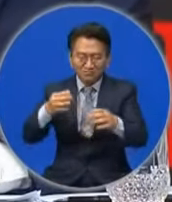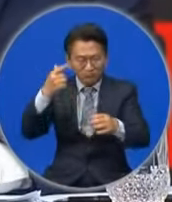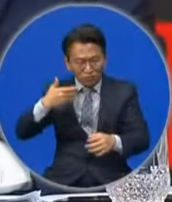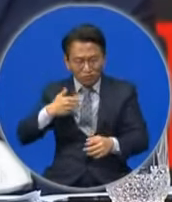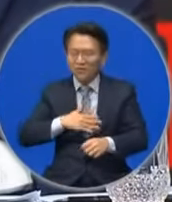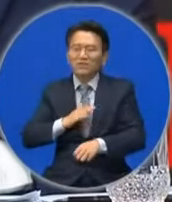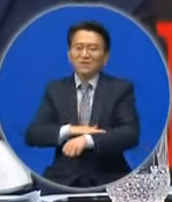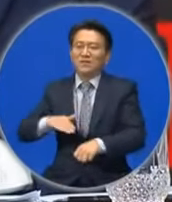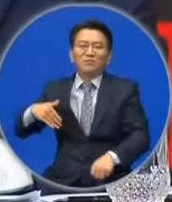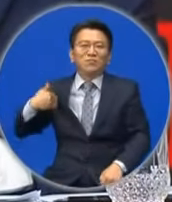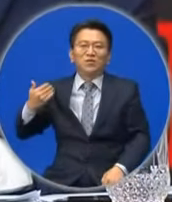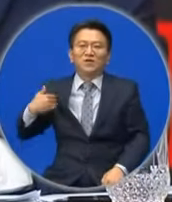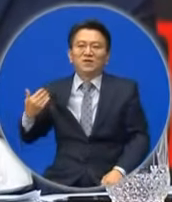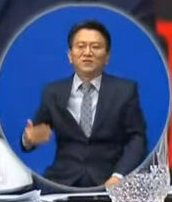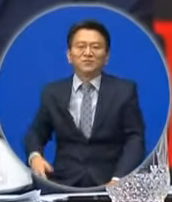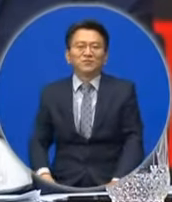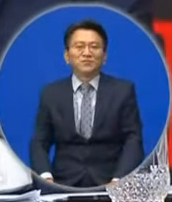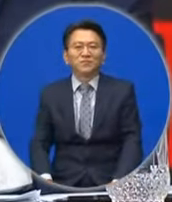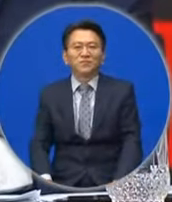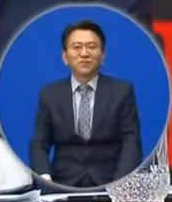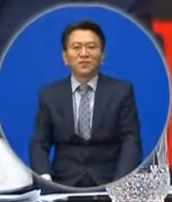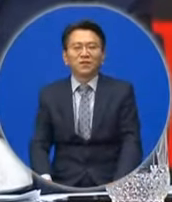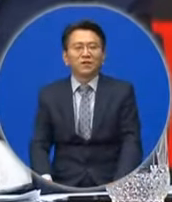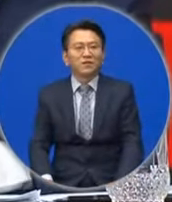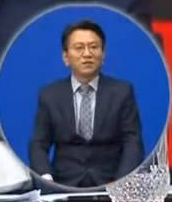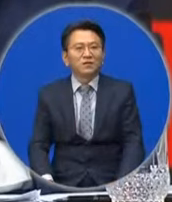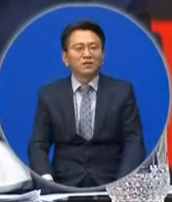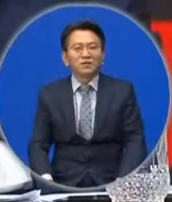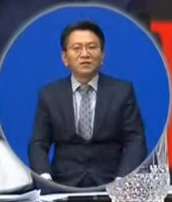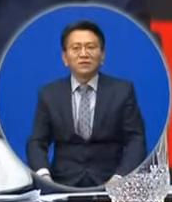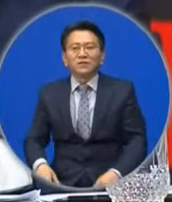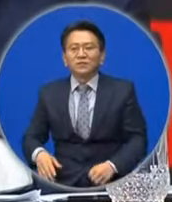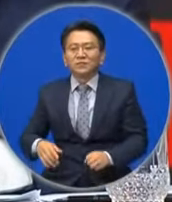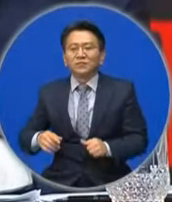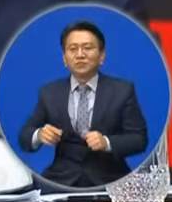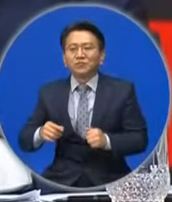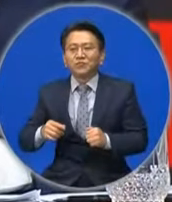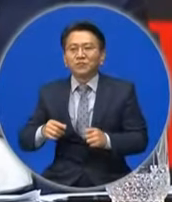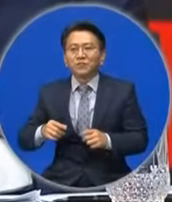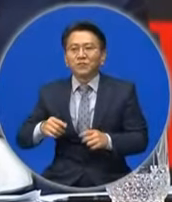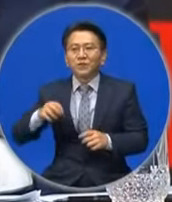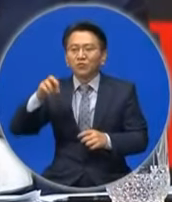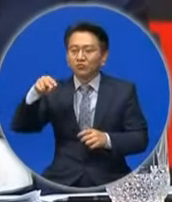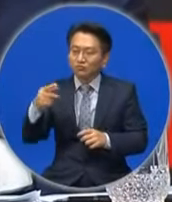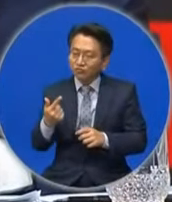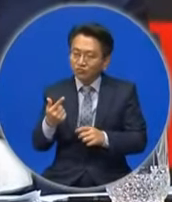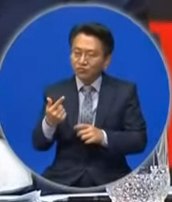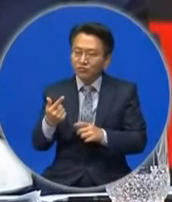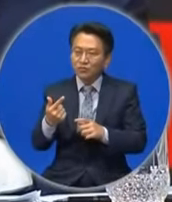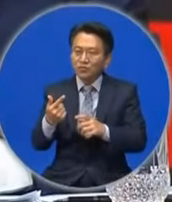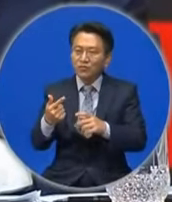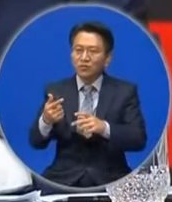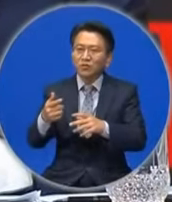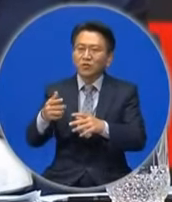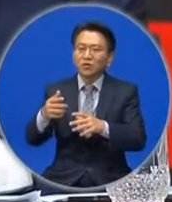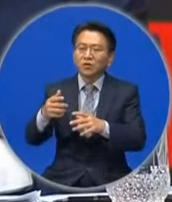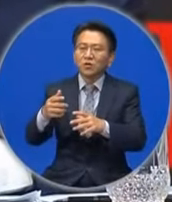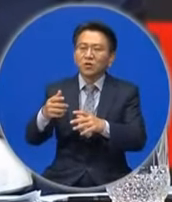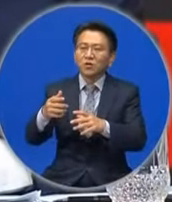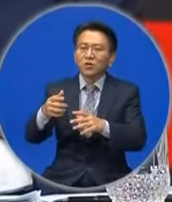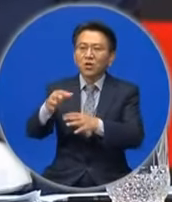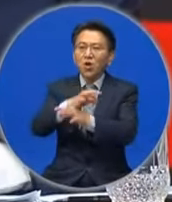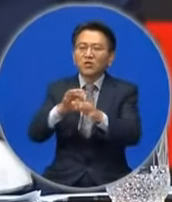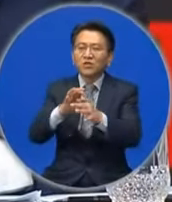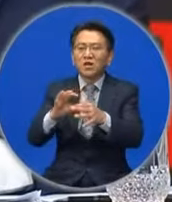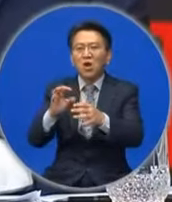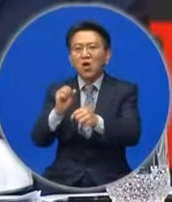네. 그런데 이제 우리 윤석열 검찰총장께서도 경제적 공동체니 직권남용의 확장